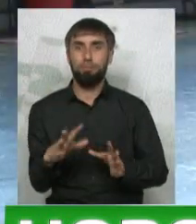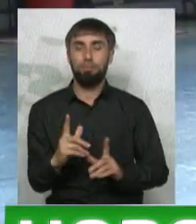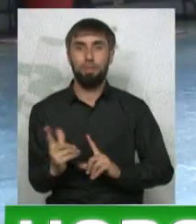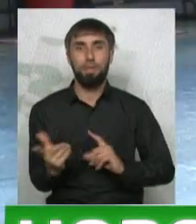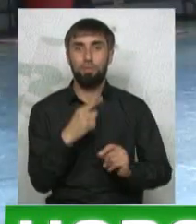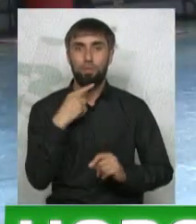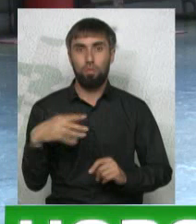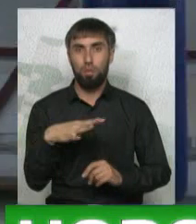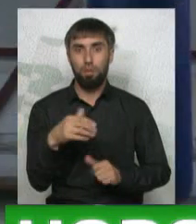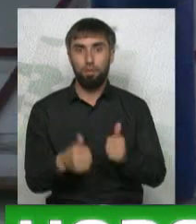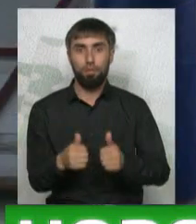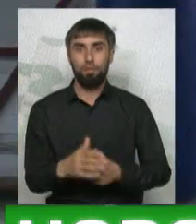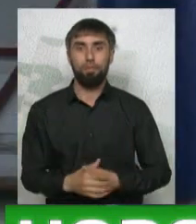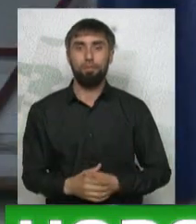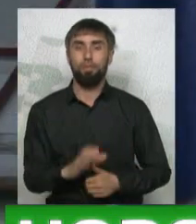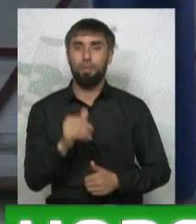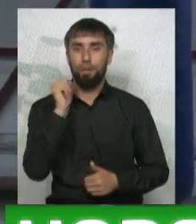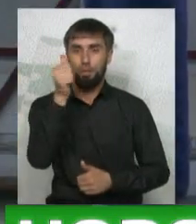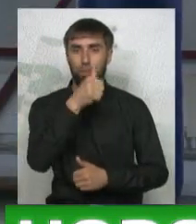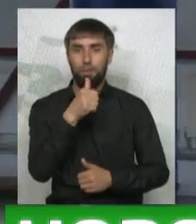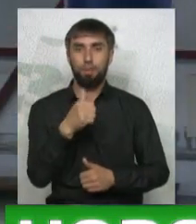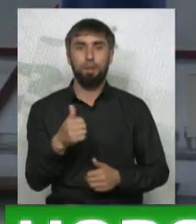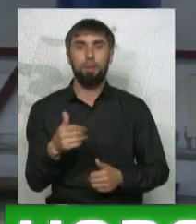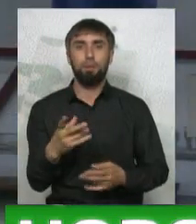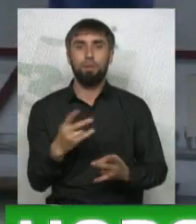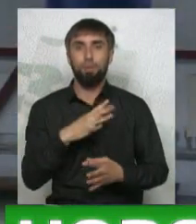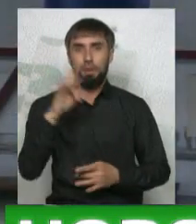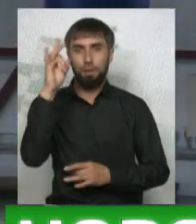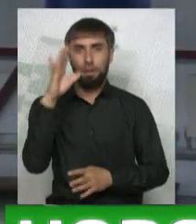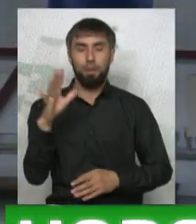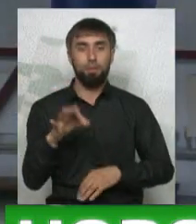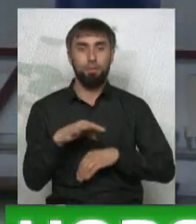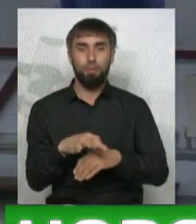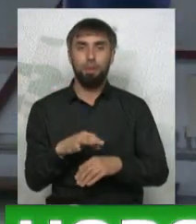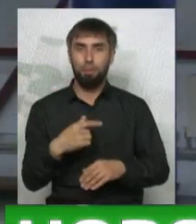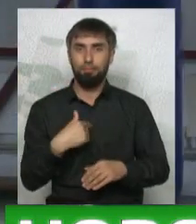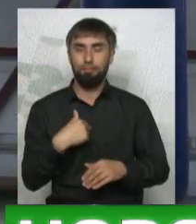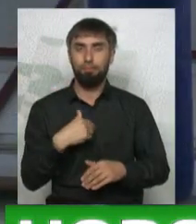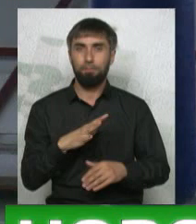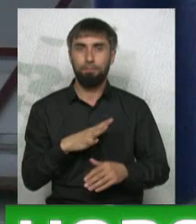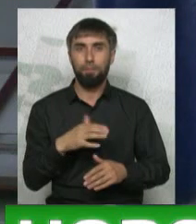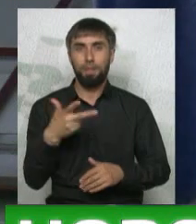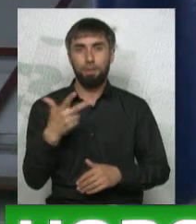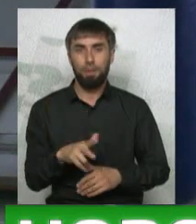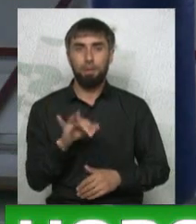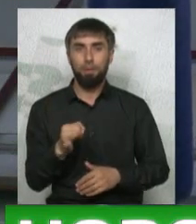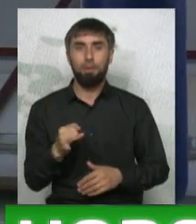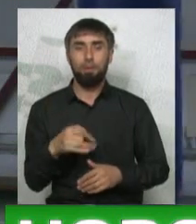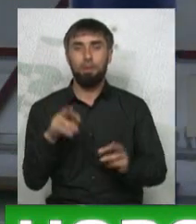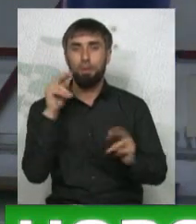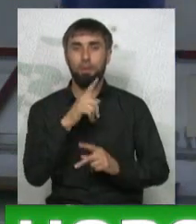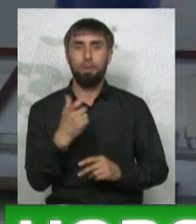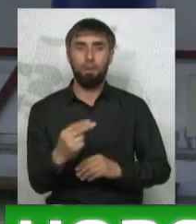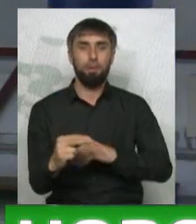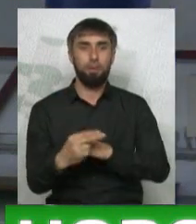на российское первенство. С прошлого года выиграл чемпионат. Тренер Сани.